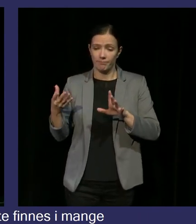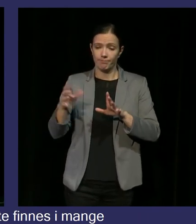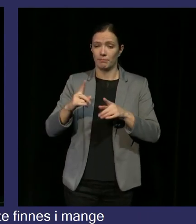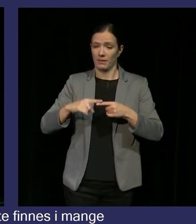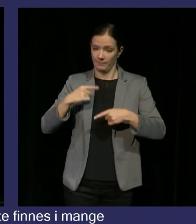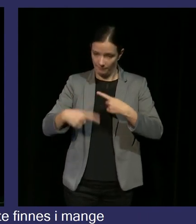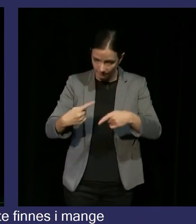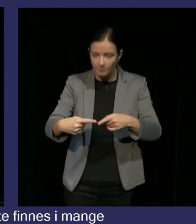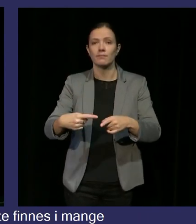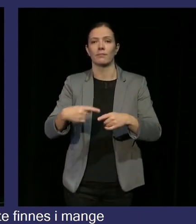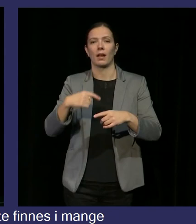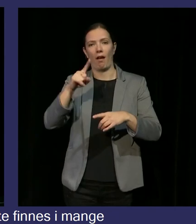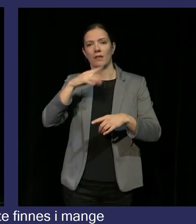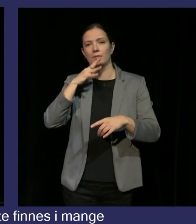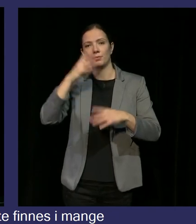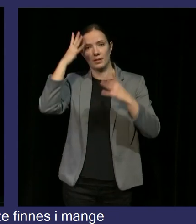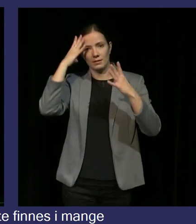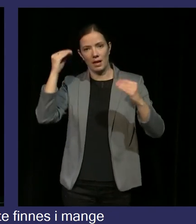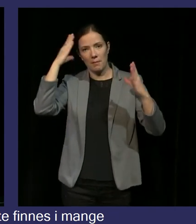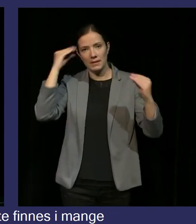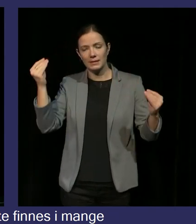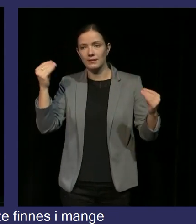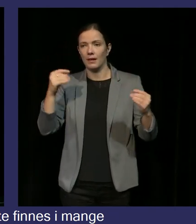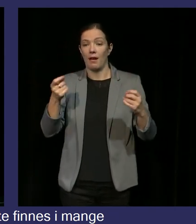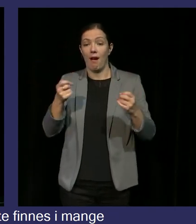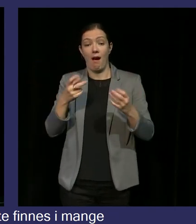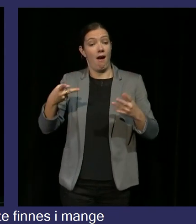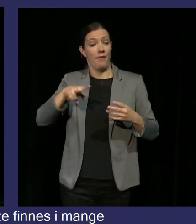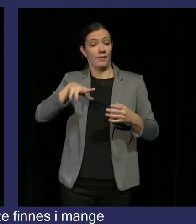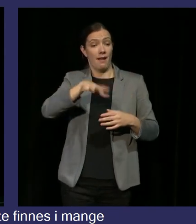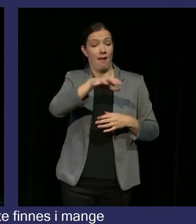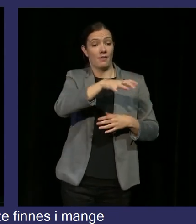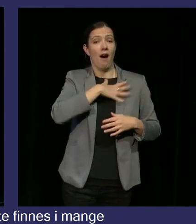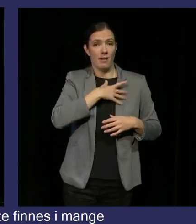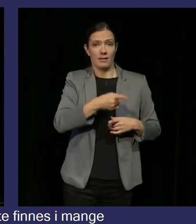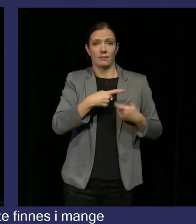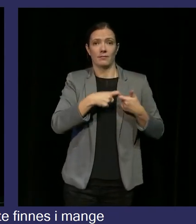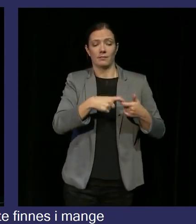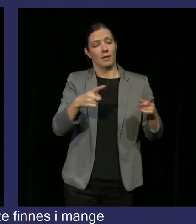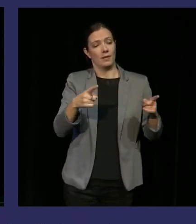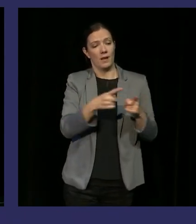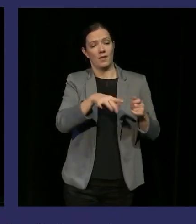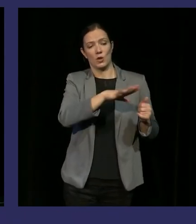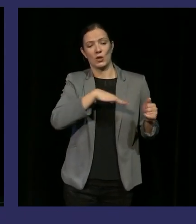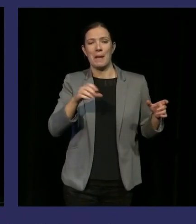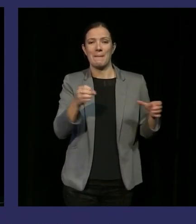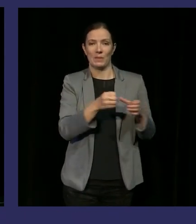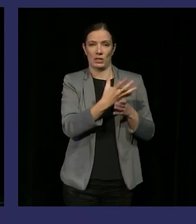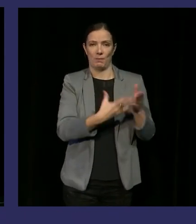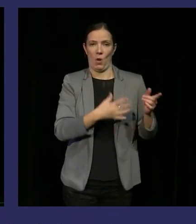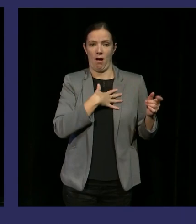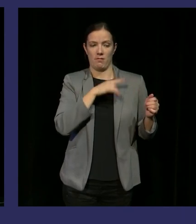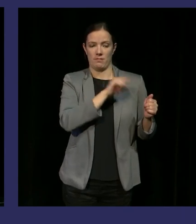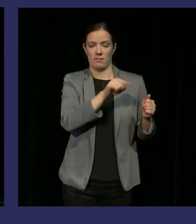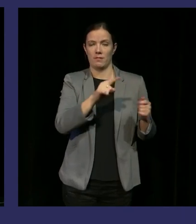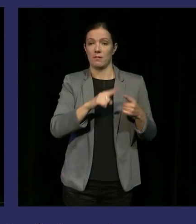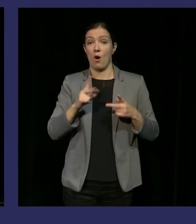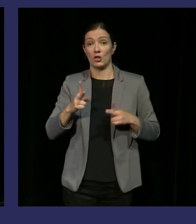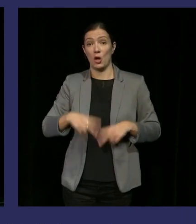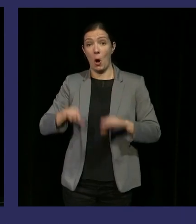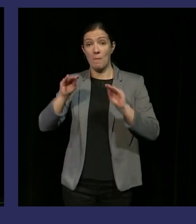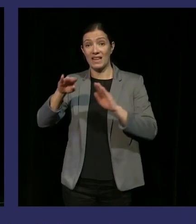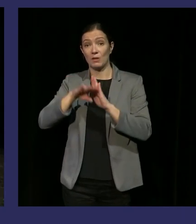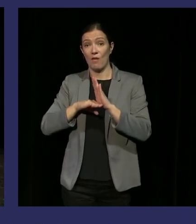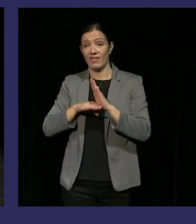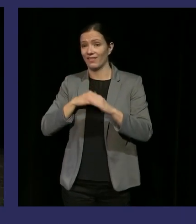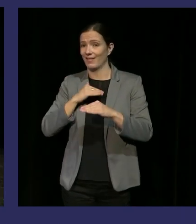samiskspråklig på den måten. Og dette finnes det I mange andre land for nasjonal minoritetsspråk. Da. Og opplæringsloven legger